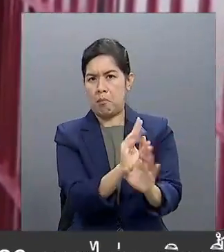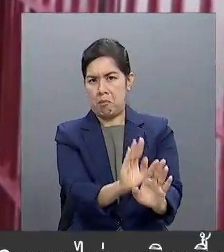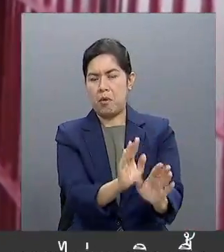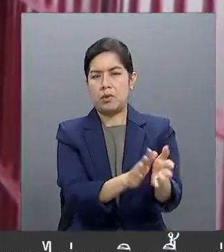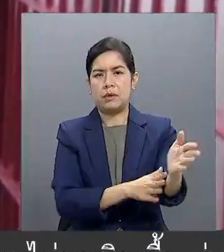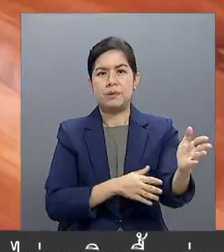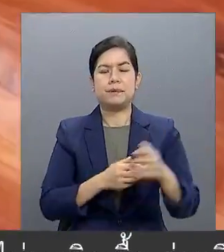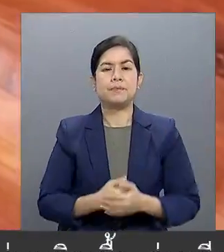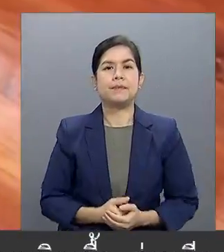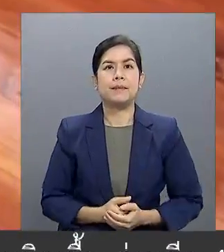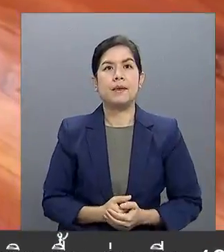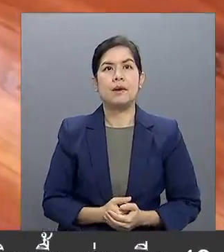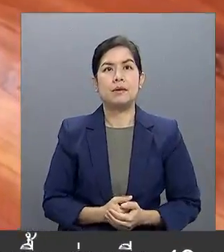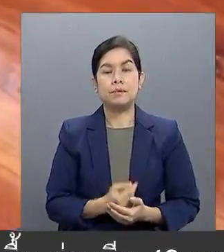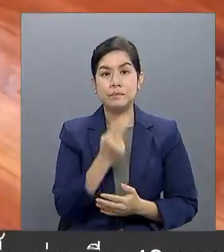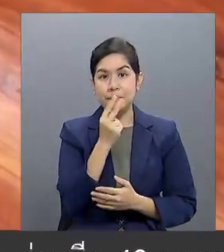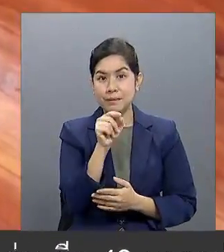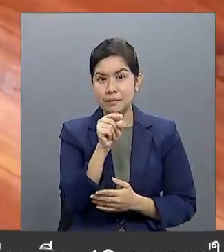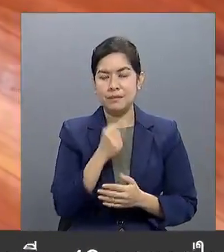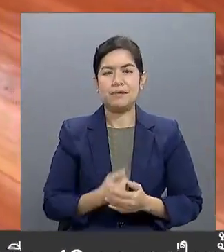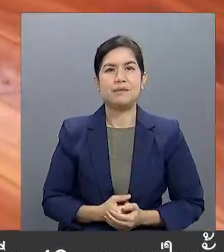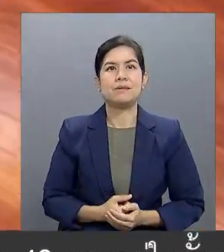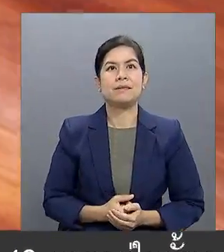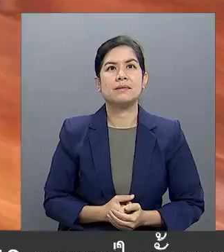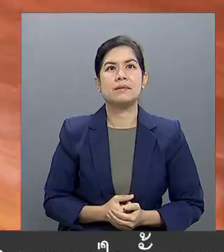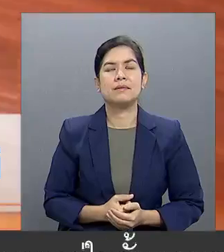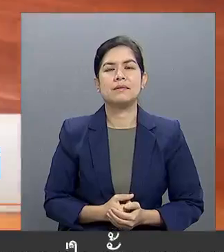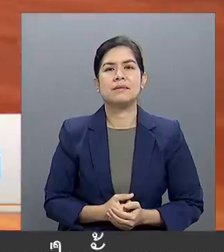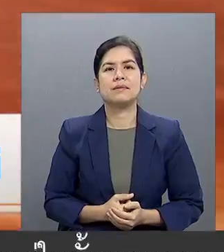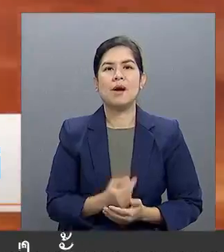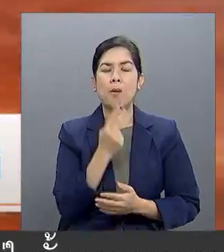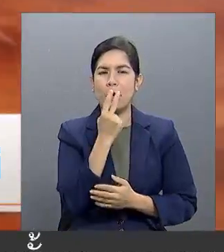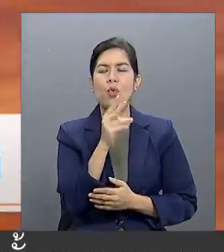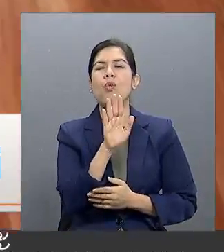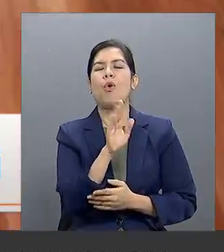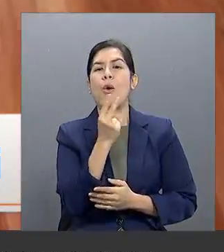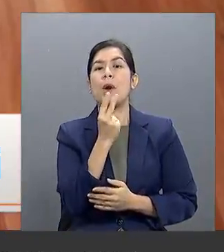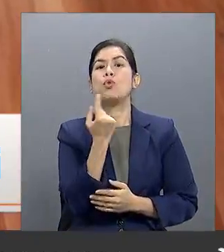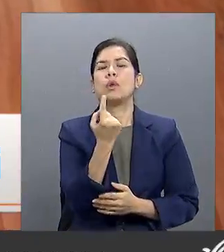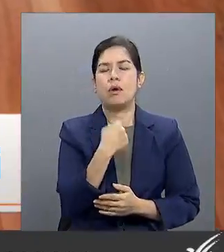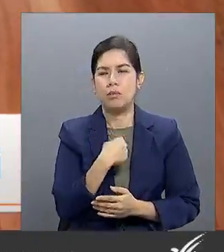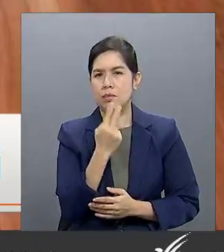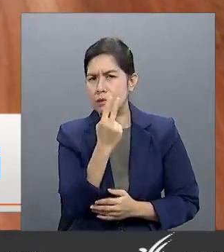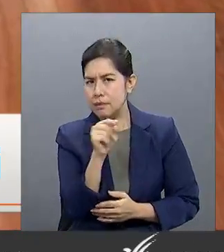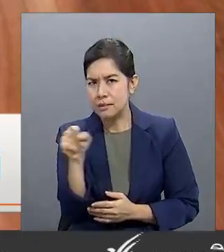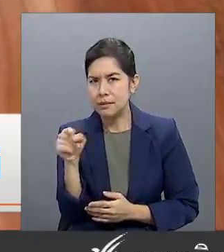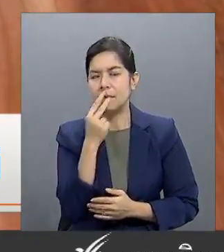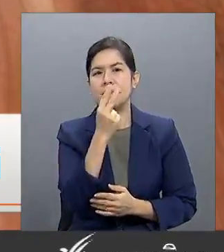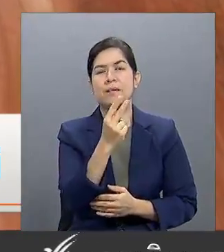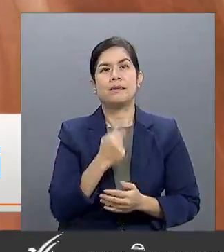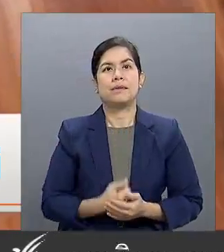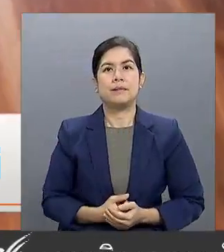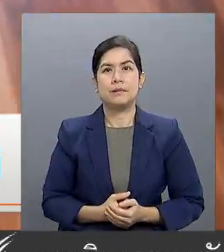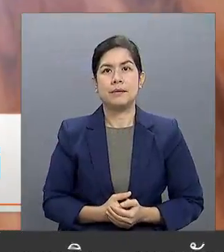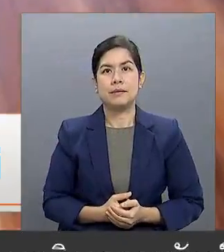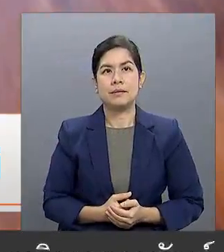เข้าไปอยู่ดีไห ม เอาไหม ไปดูดีกว่า ไม่ดีกว่าดูเฉยๆ เขารีโนเวทนะครับบางอันที่เก่าก็ยังคงเก็บเอาไว้อันไหนทำได้ให